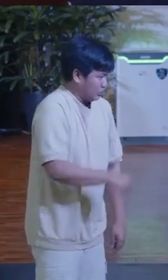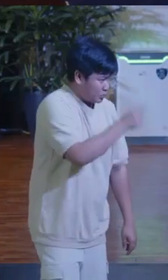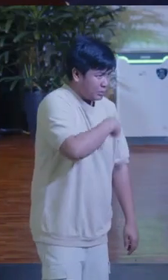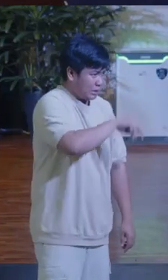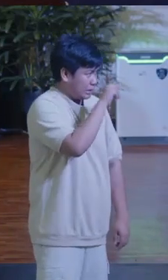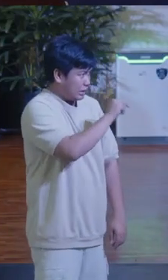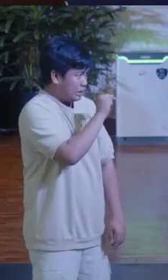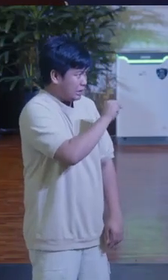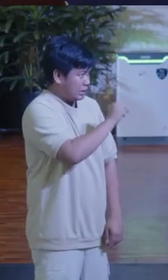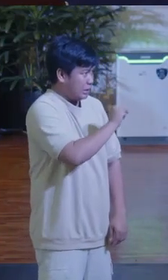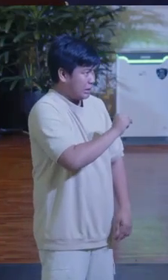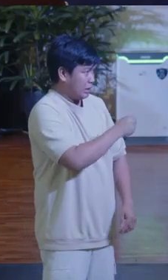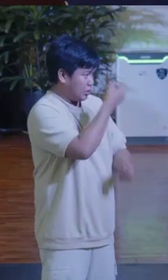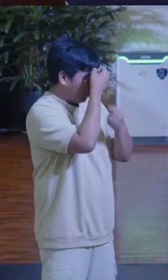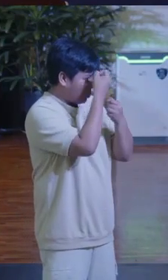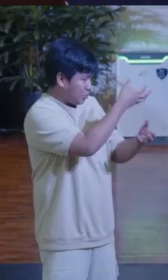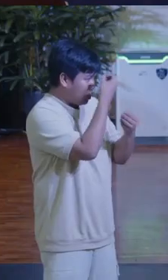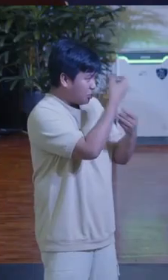wala lang away.